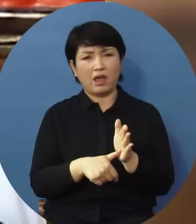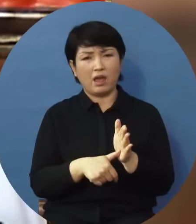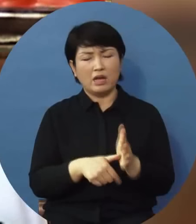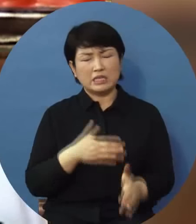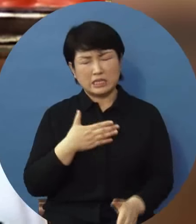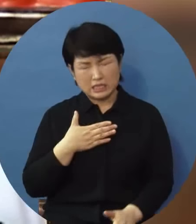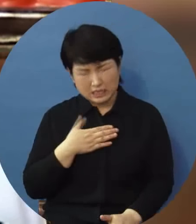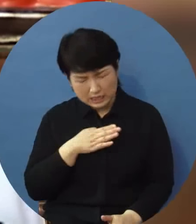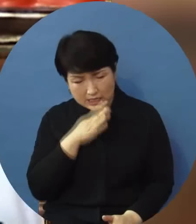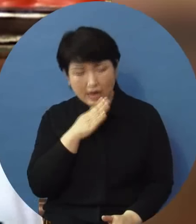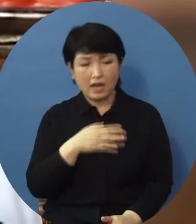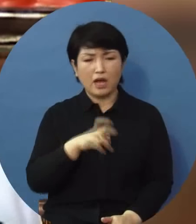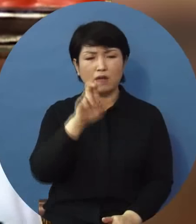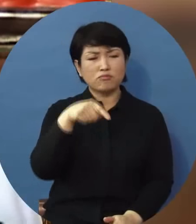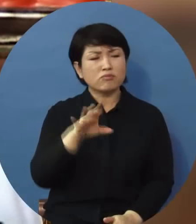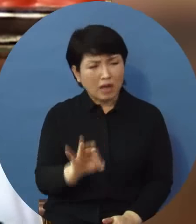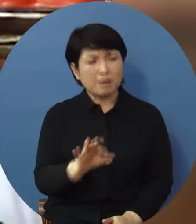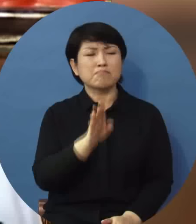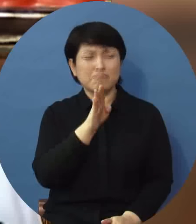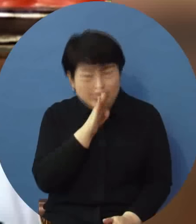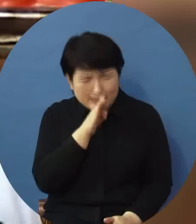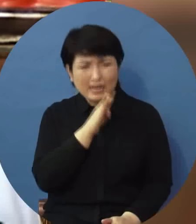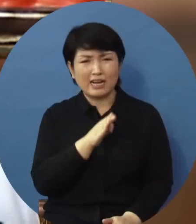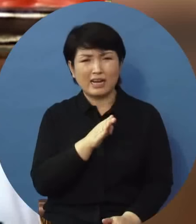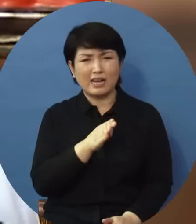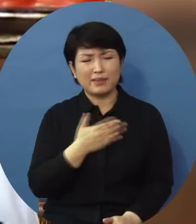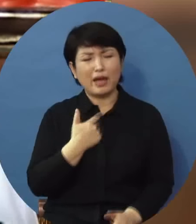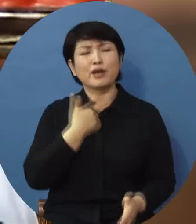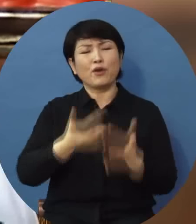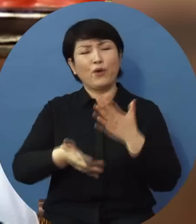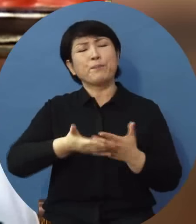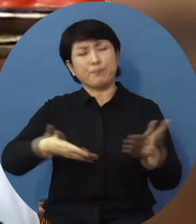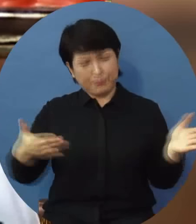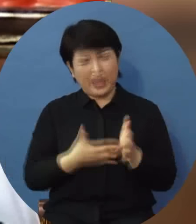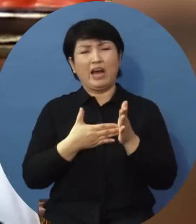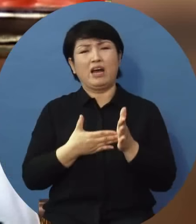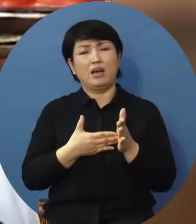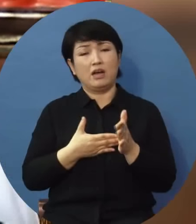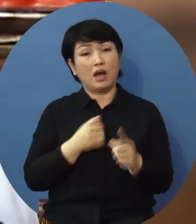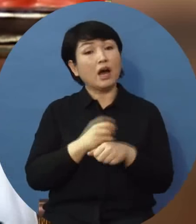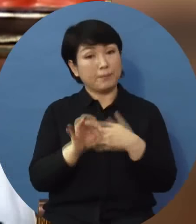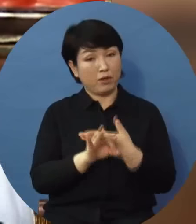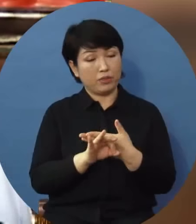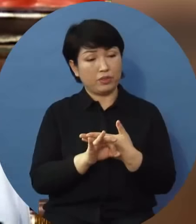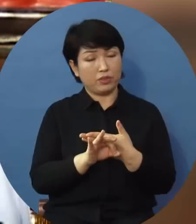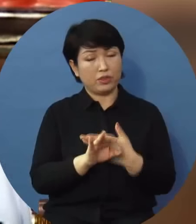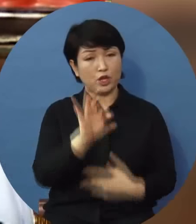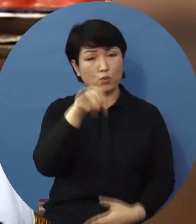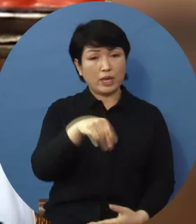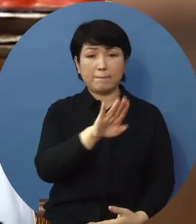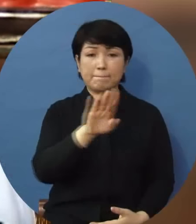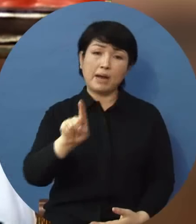상황에서 무상함이 온전하게 몸에서 이렇게 탁 경험지어져야 돼. 비파사나를 향하면